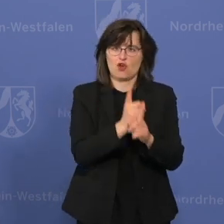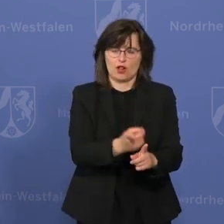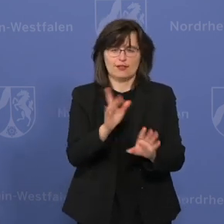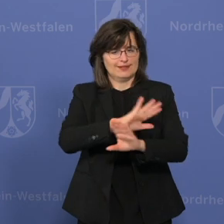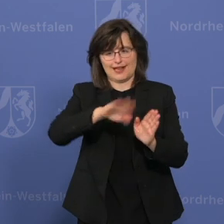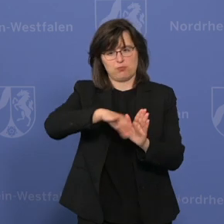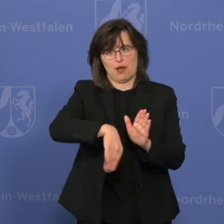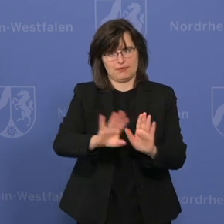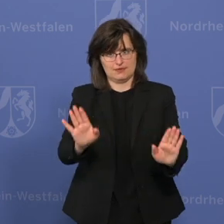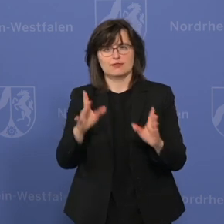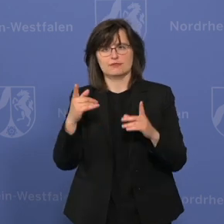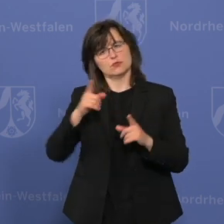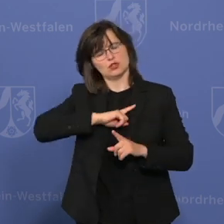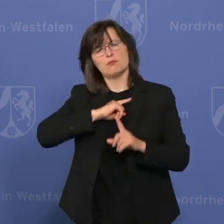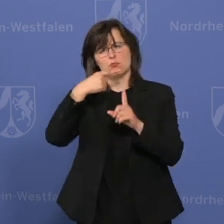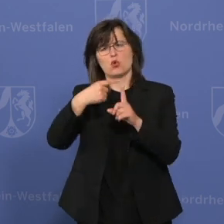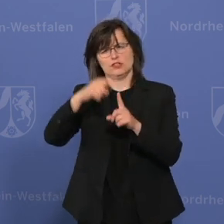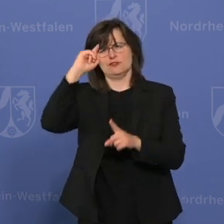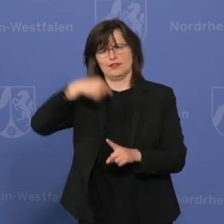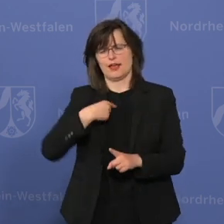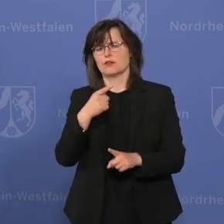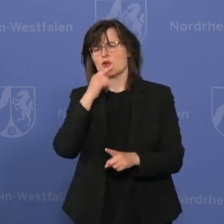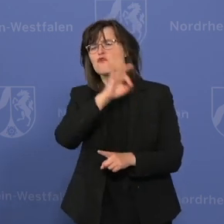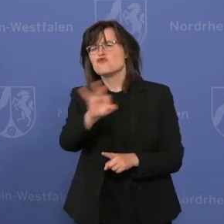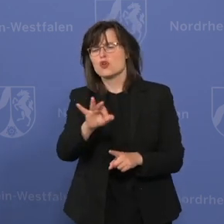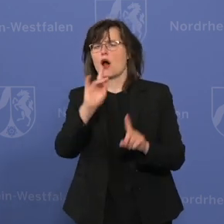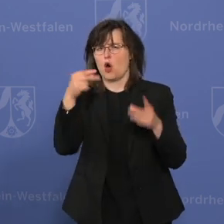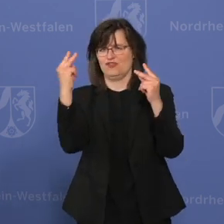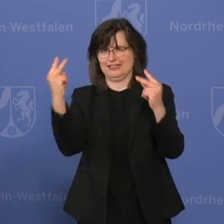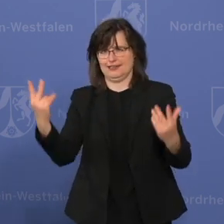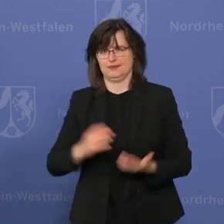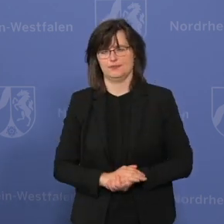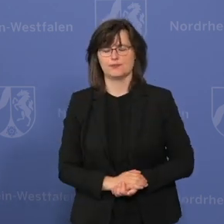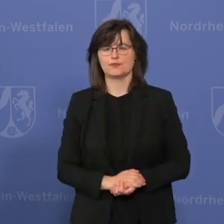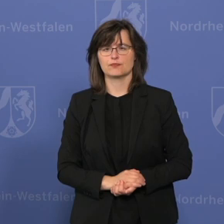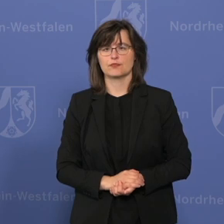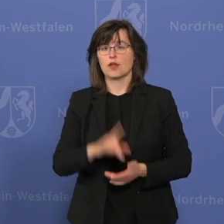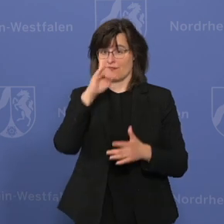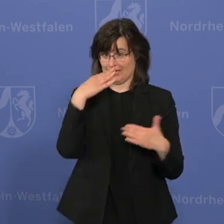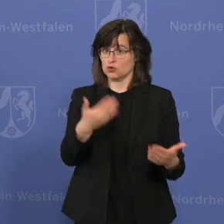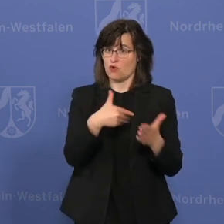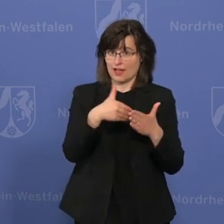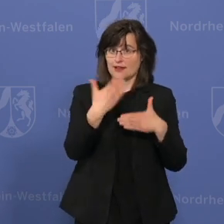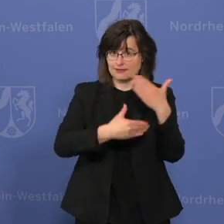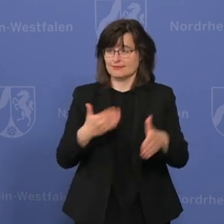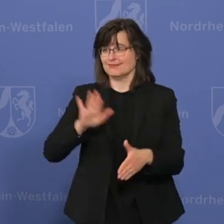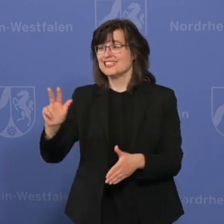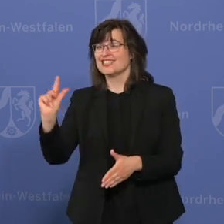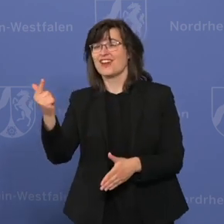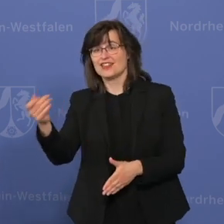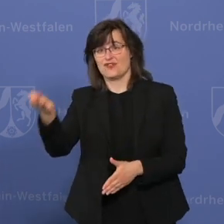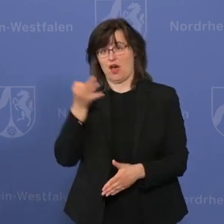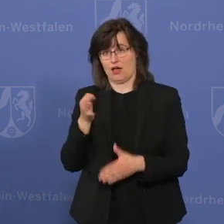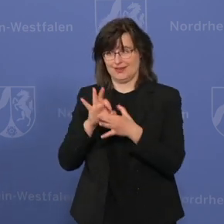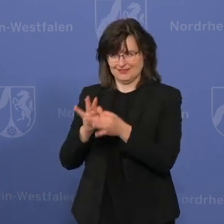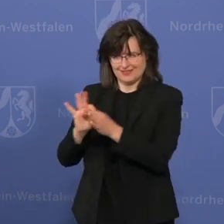da sehr viel Wert auch auf diese Dinge legen. Und wenn wir das so machen, zweiter Teil der Frage, bin ich auch der